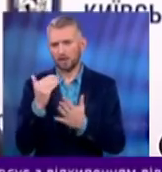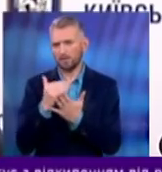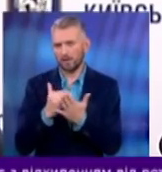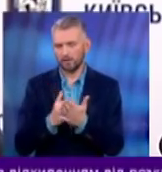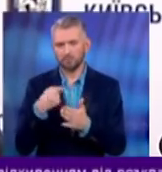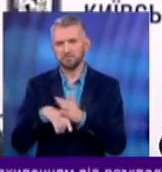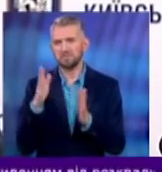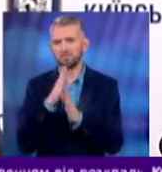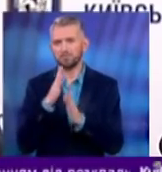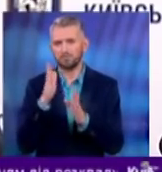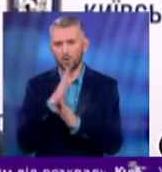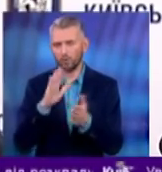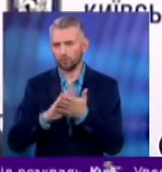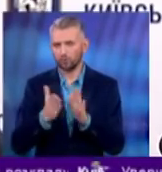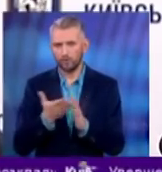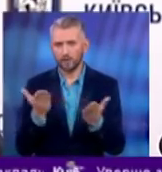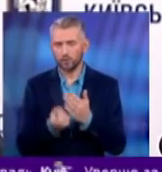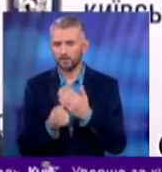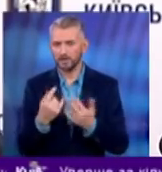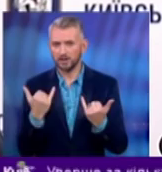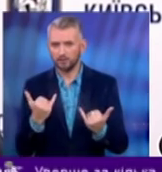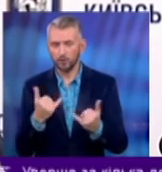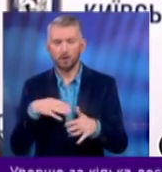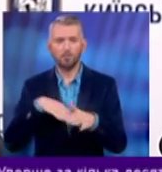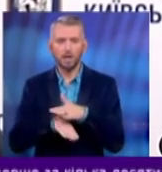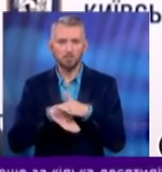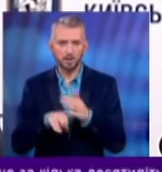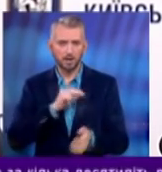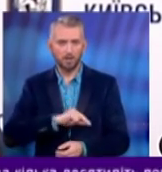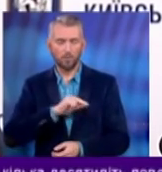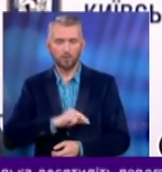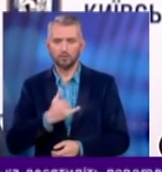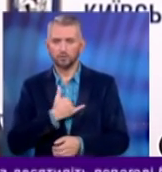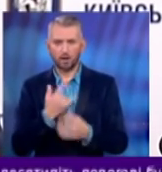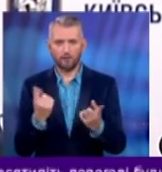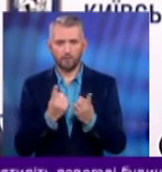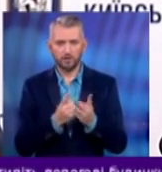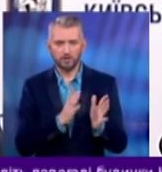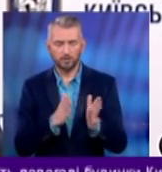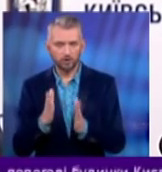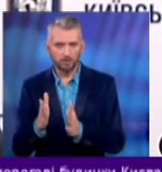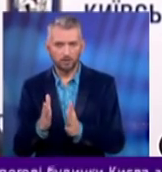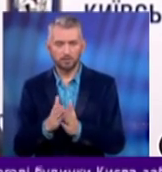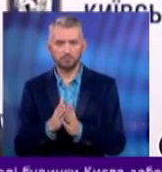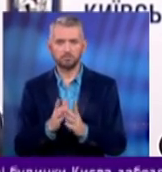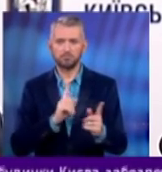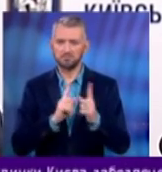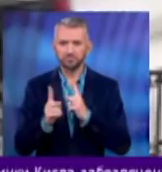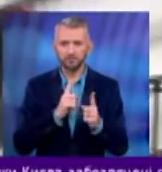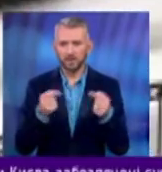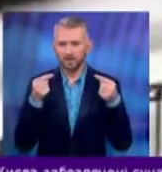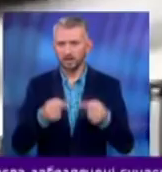условий, которые возникли сегодня. Метрополитен у нас работает в штатном режиме, передвижение согласно